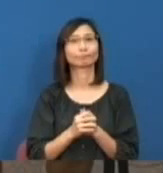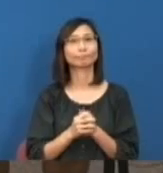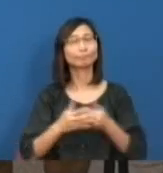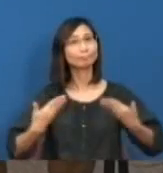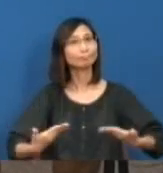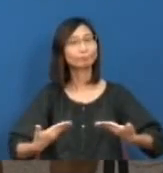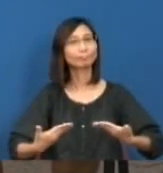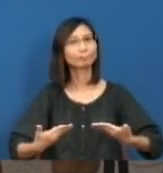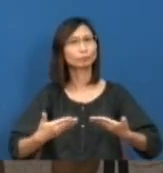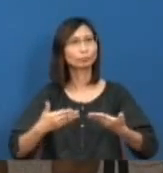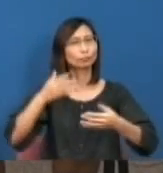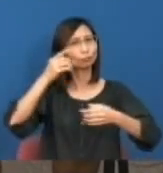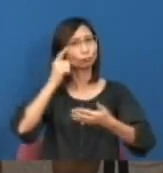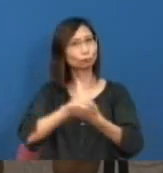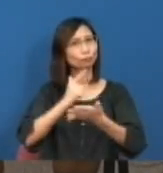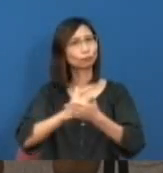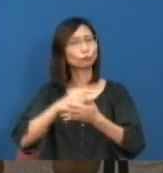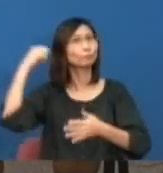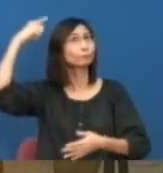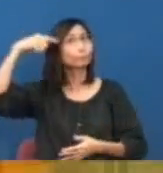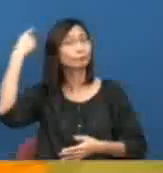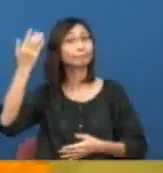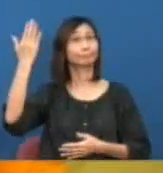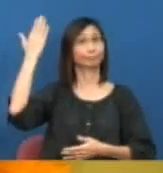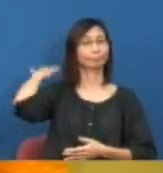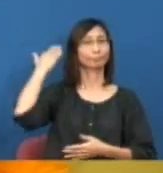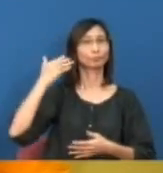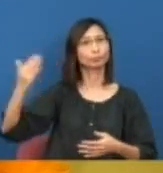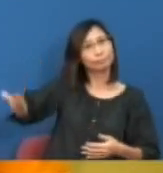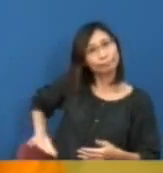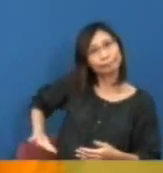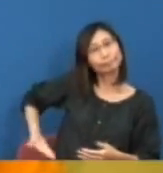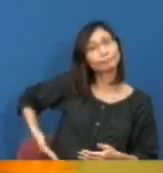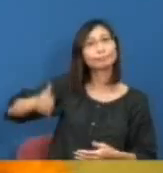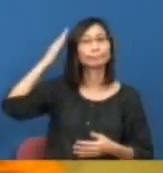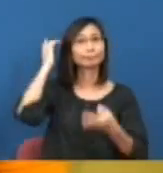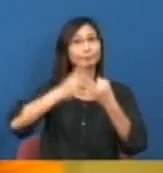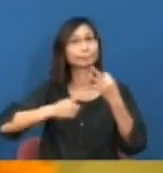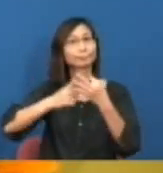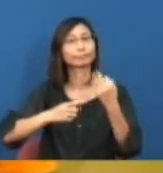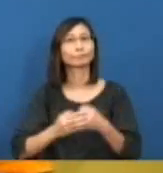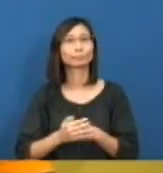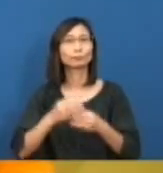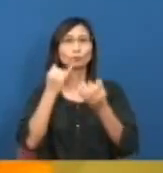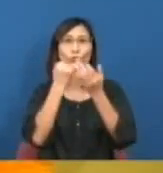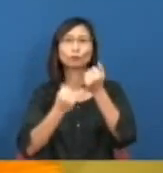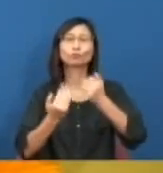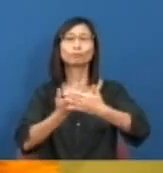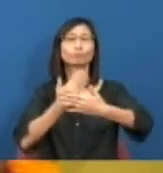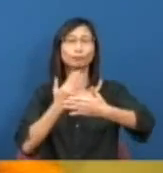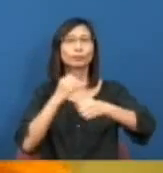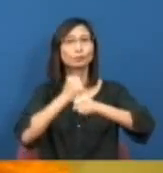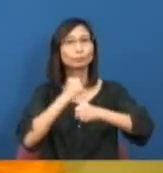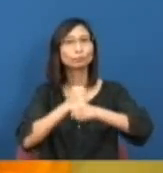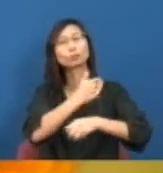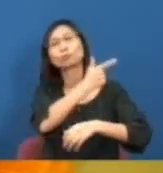集最主要都想回顧翻以往，我哋曾經提過黃叔喺佢即係生前，其實都做過一啲對佢自